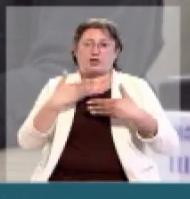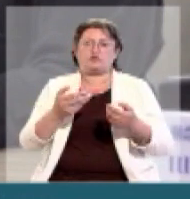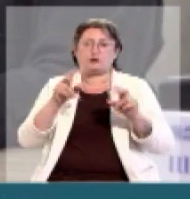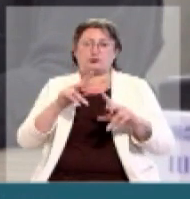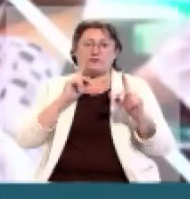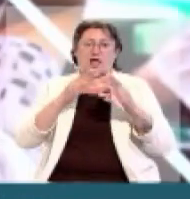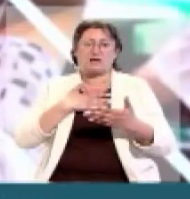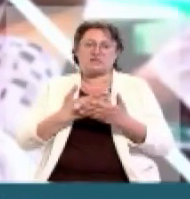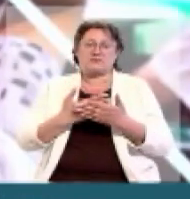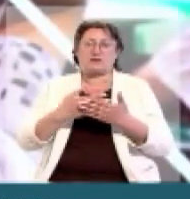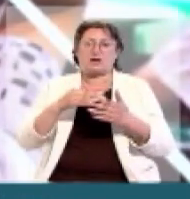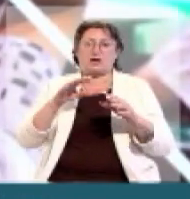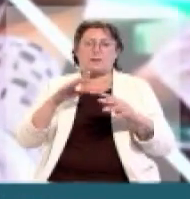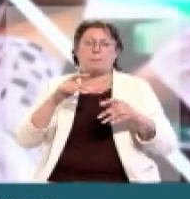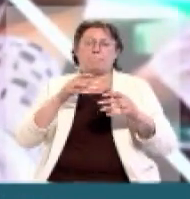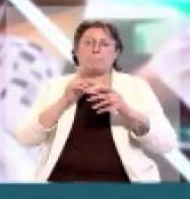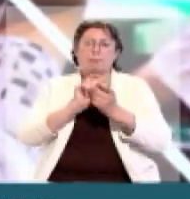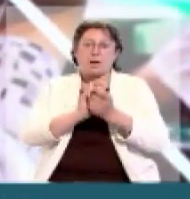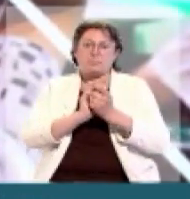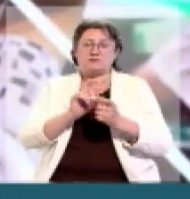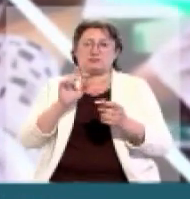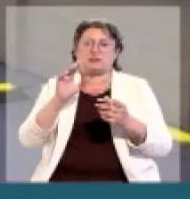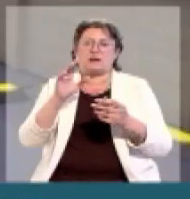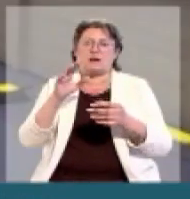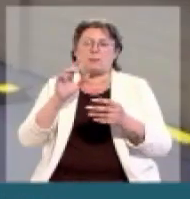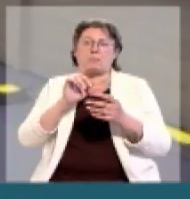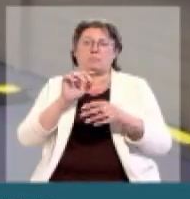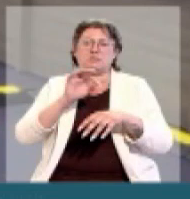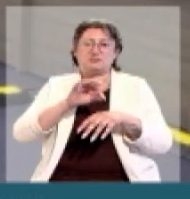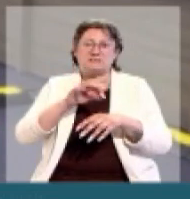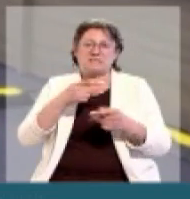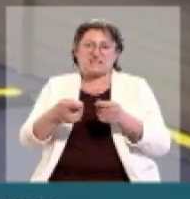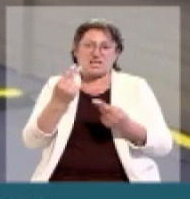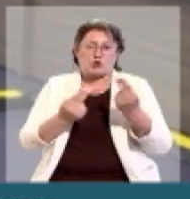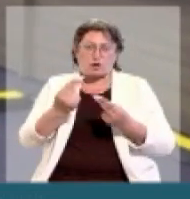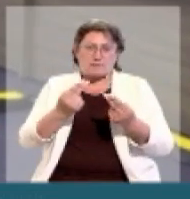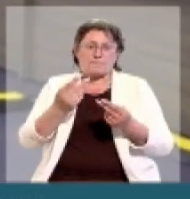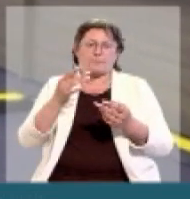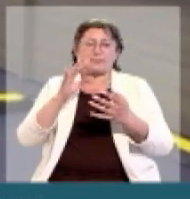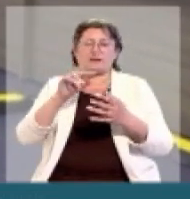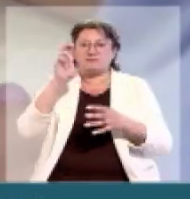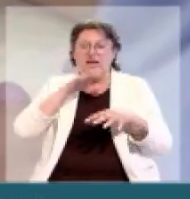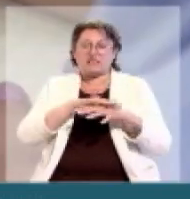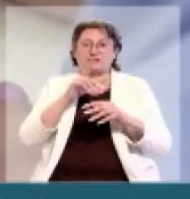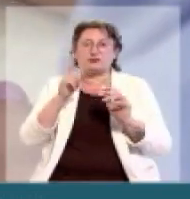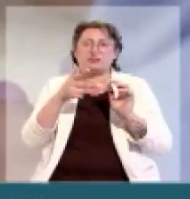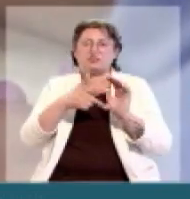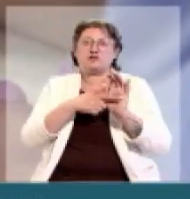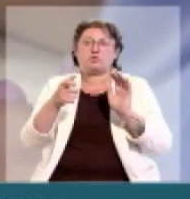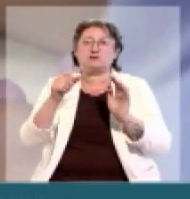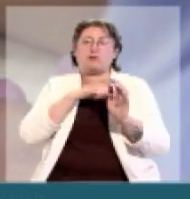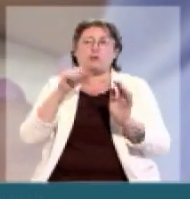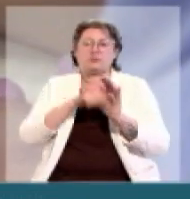Совета активно формировать и продвигать борьбу с лудоманией. Только в прошлом году в стране произошло 3700